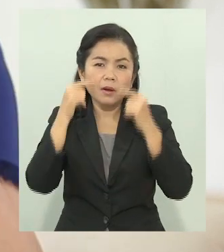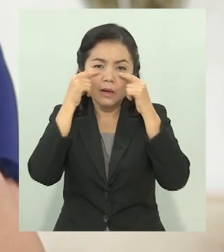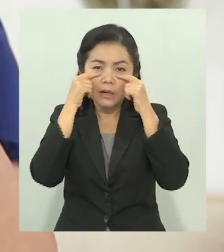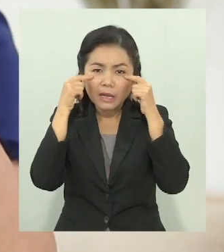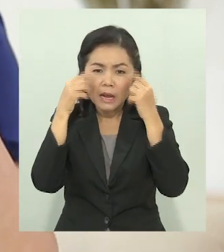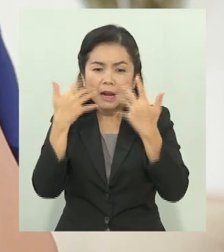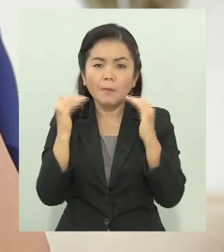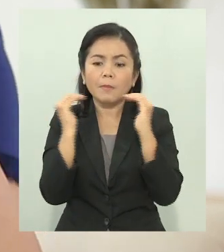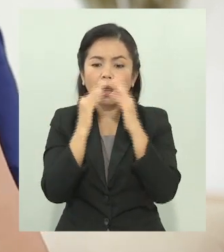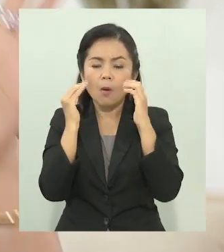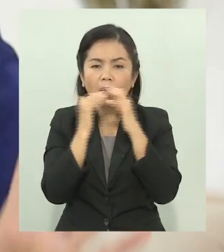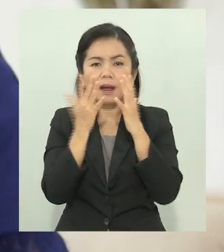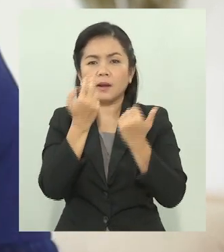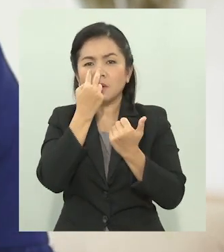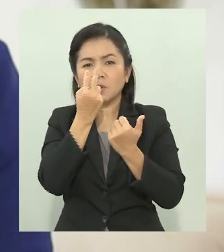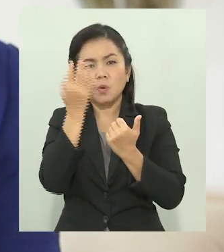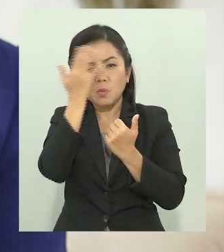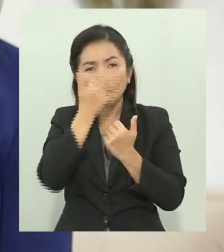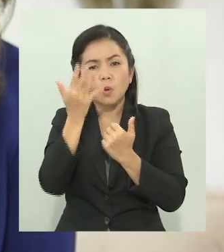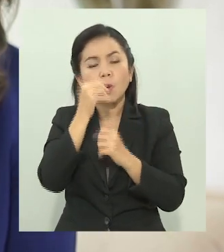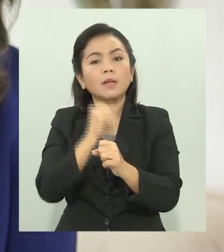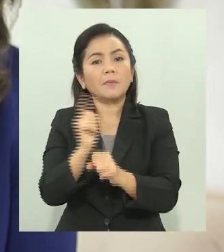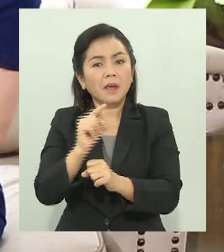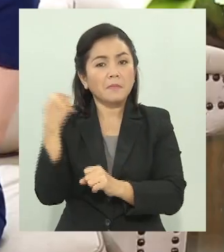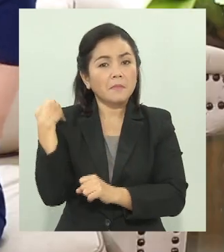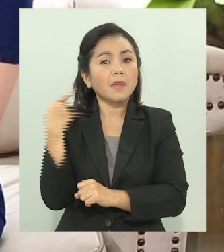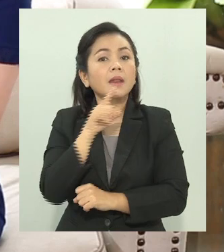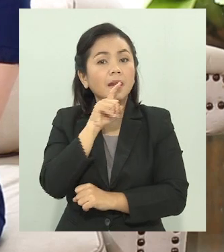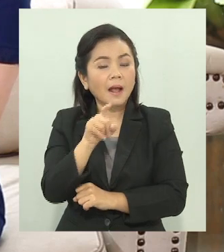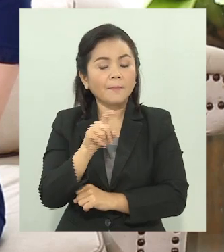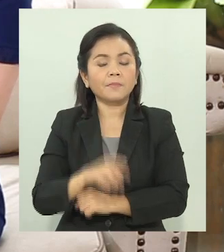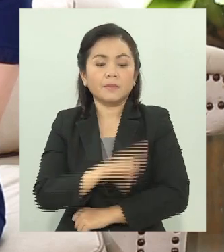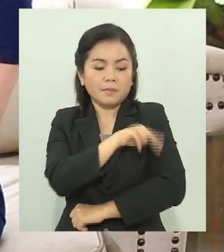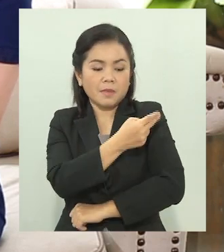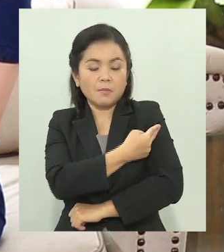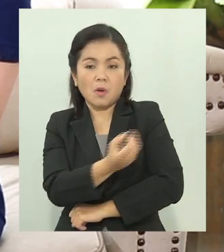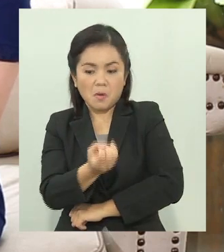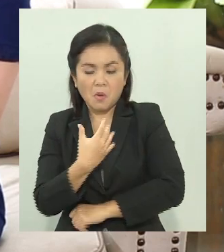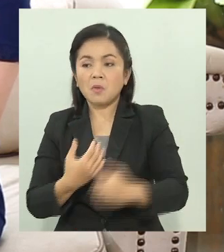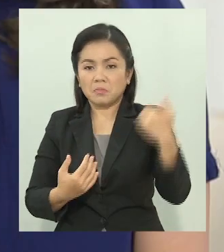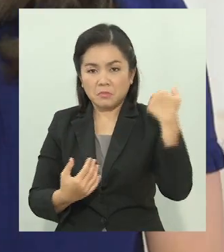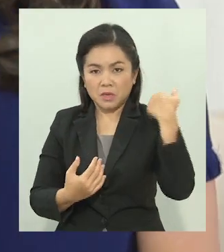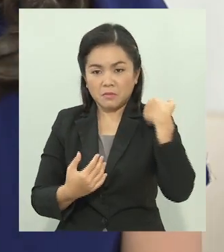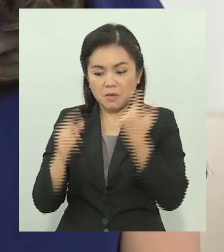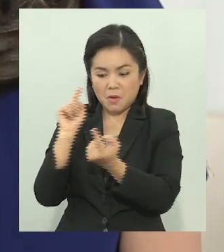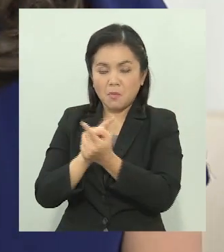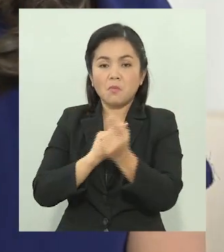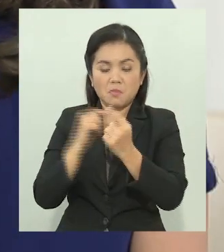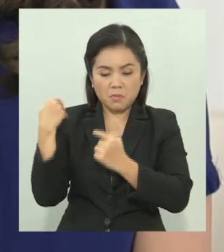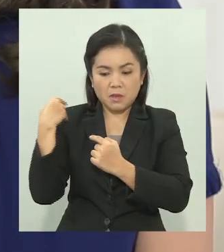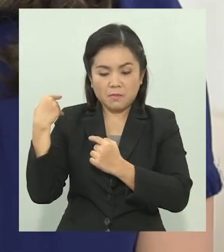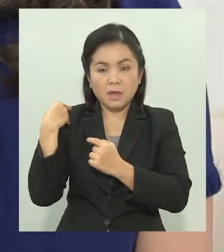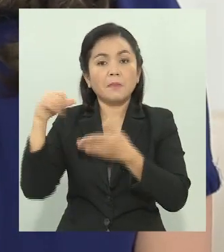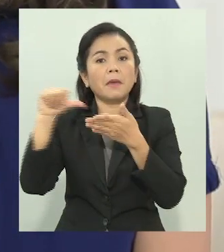ากันหรือว่าถุงใต้ตาผิดลงผิดรูปอะไรอย่างนี้มีไหมคะ อ๋อก็มีครับมีก็พอสมควรเลยทีเดียว อันนี้ต้องยังไงคะมา